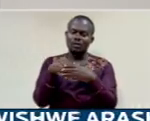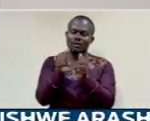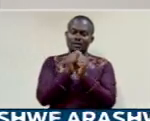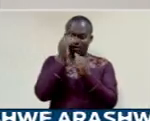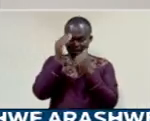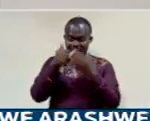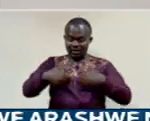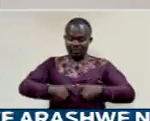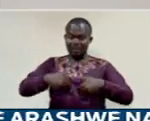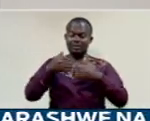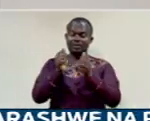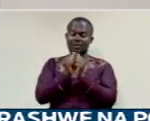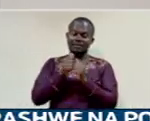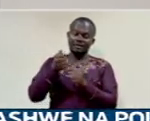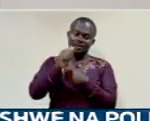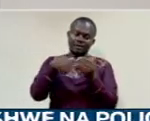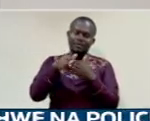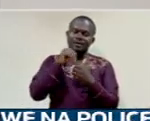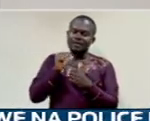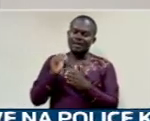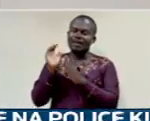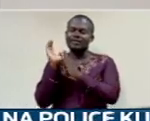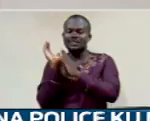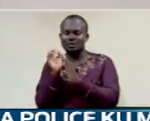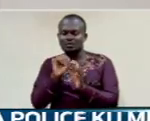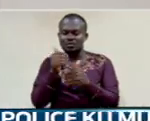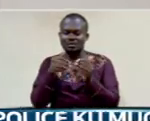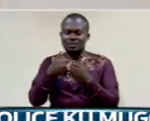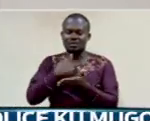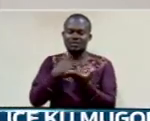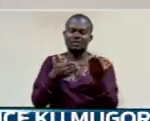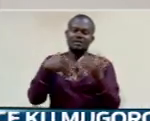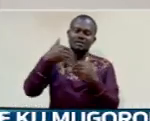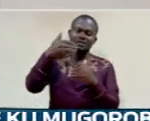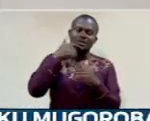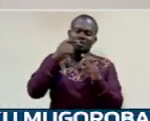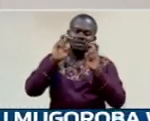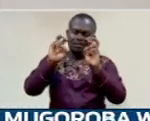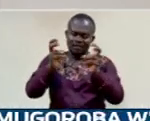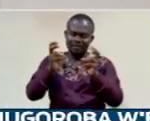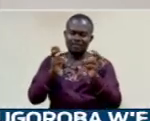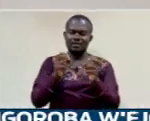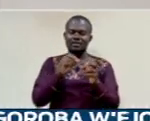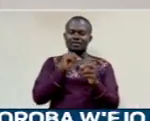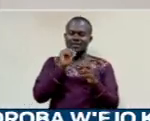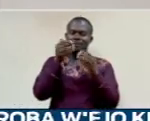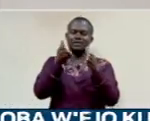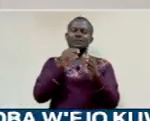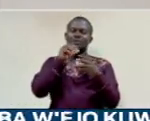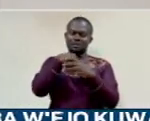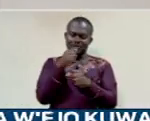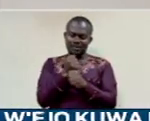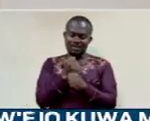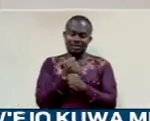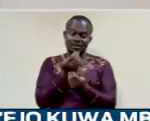nawe mahirwe dufite yo kuba turi kumwe nabo nta rwitwazo rundi twagira ubundi twahoraga tuvuga duti ntago duhari turi mu kazi